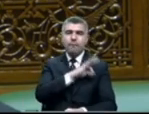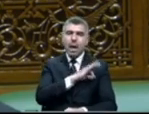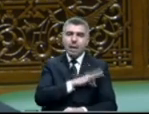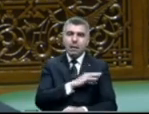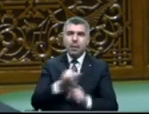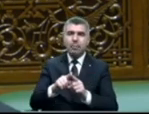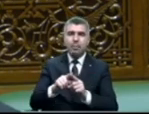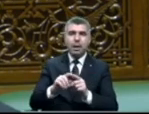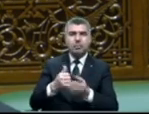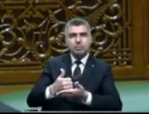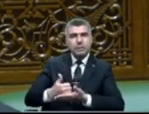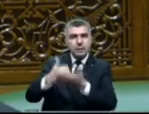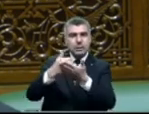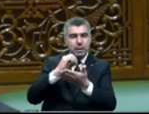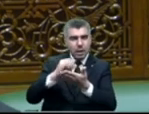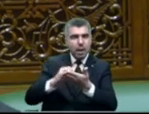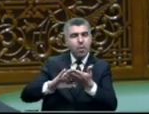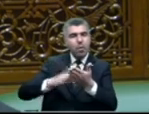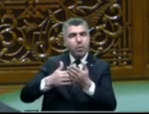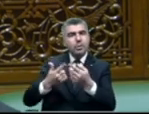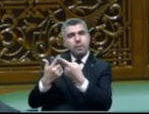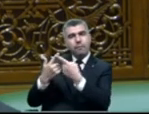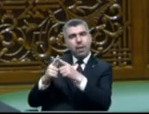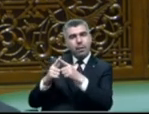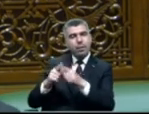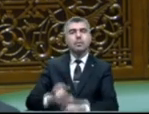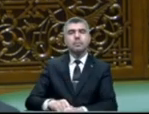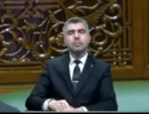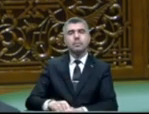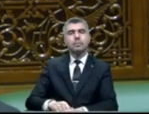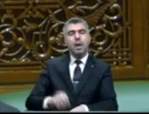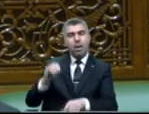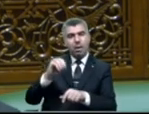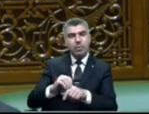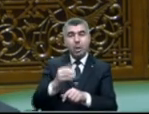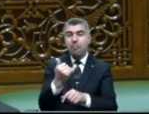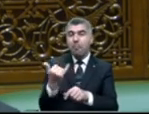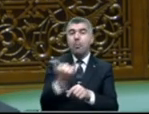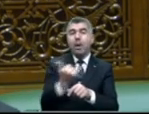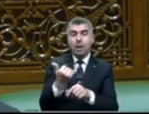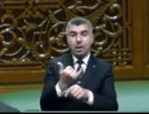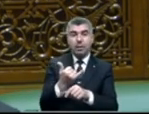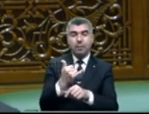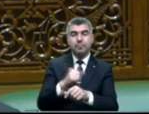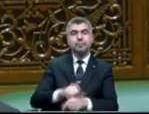على الإنتاج وكذلك المدخلات، وكذلك يمكنهم وهذا هو المهم